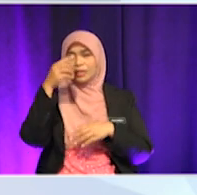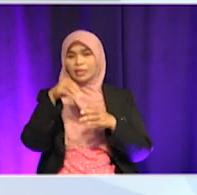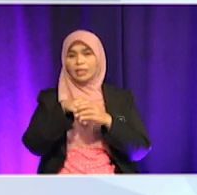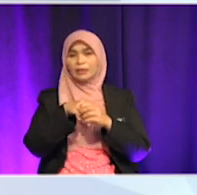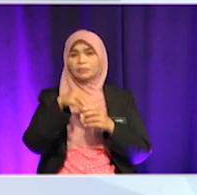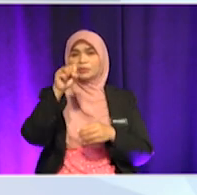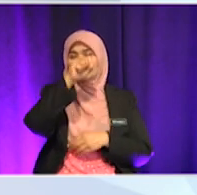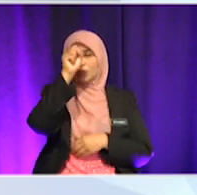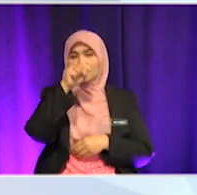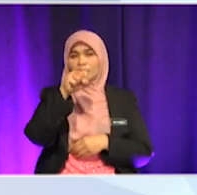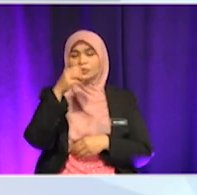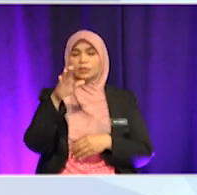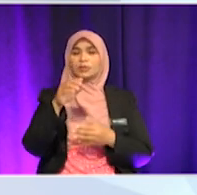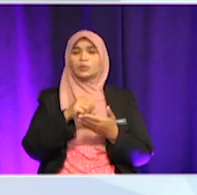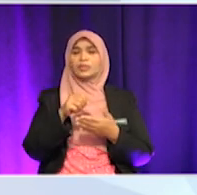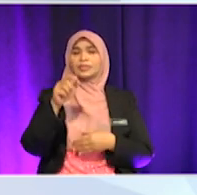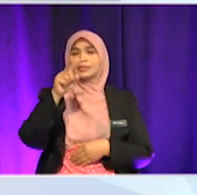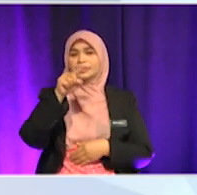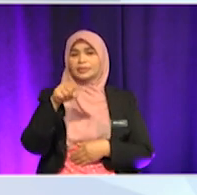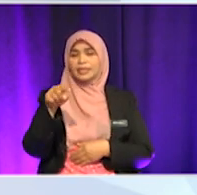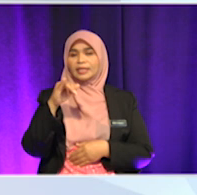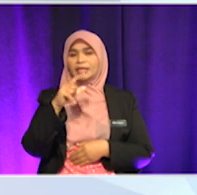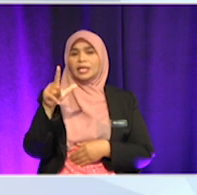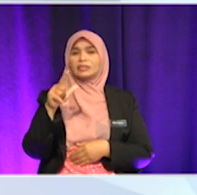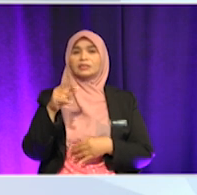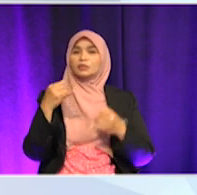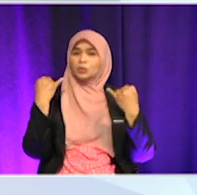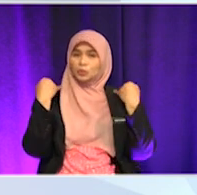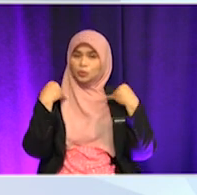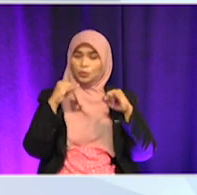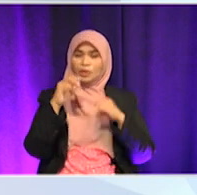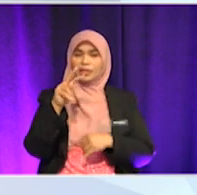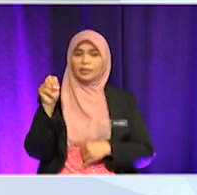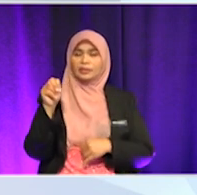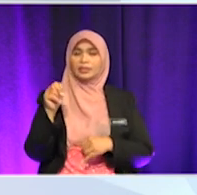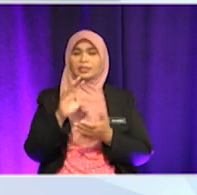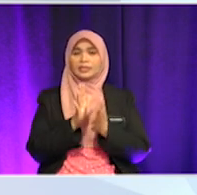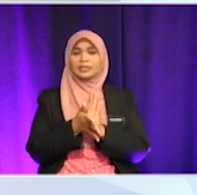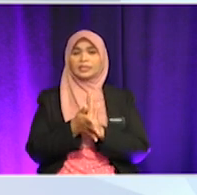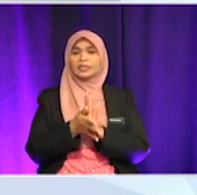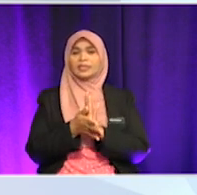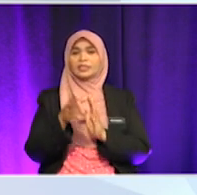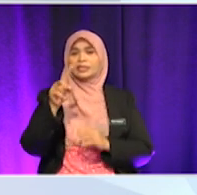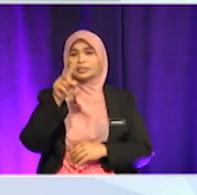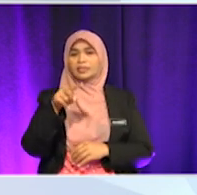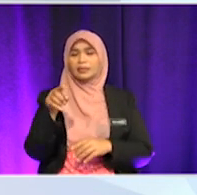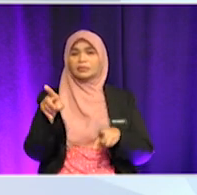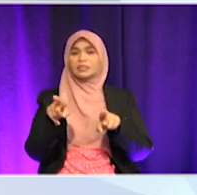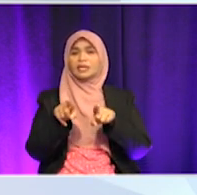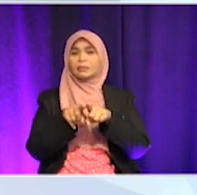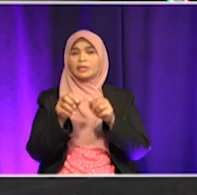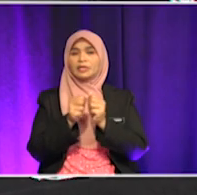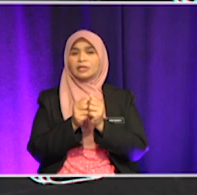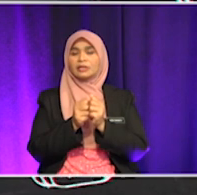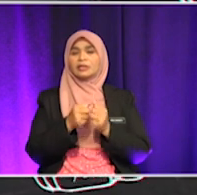tulis Z merupakan jualan. Okey, jadi Z bersamaan dengan RM29.75